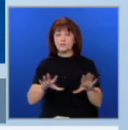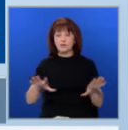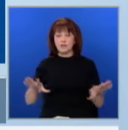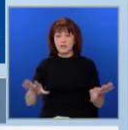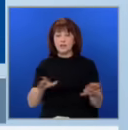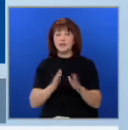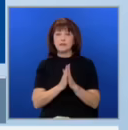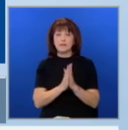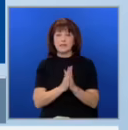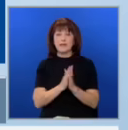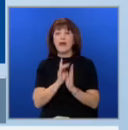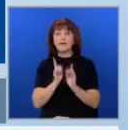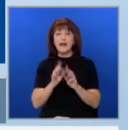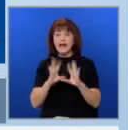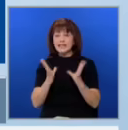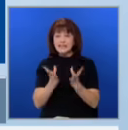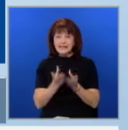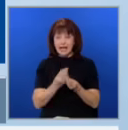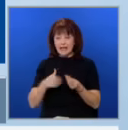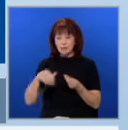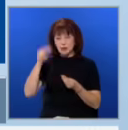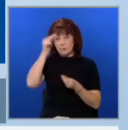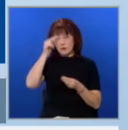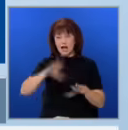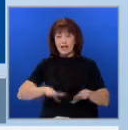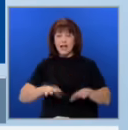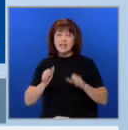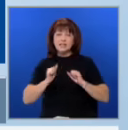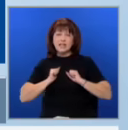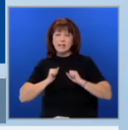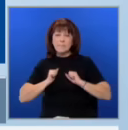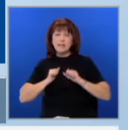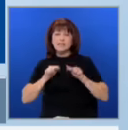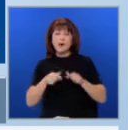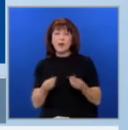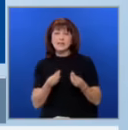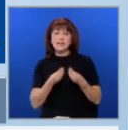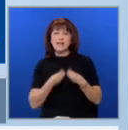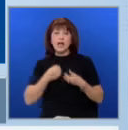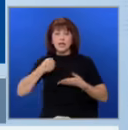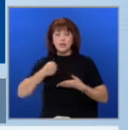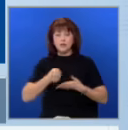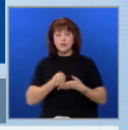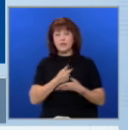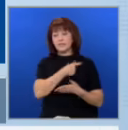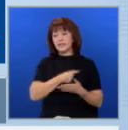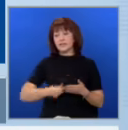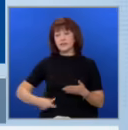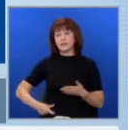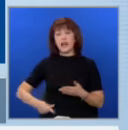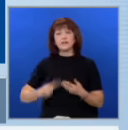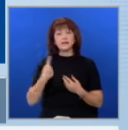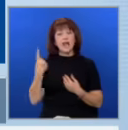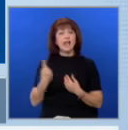позиция с призив: нека заедно като български граждани съхраним завещаното ни и да отстояваме националната идентичност